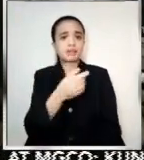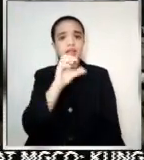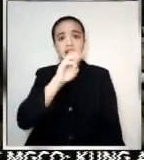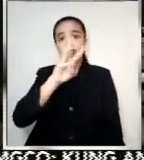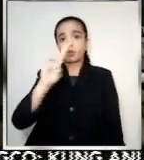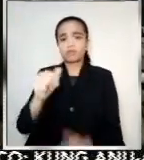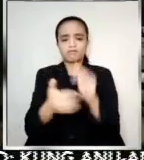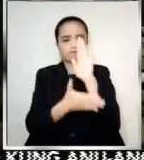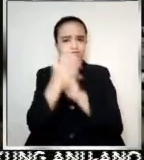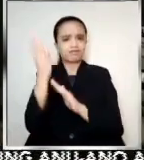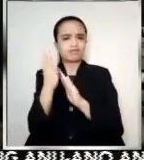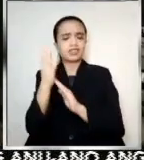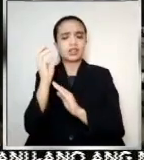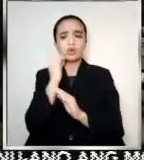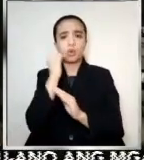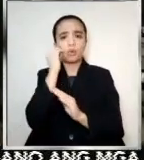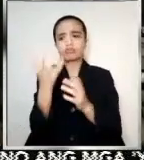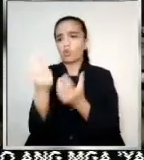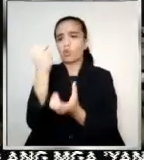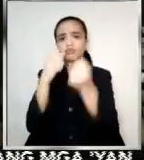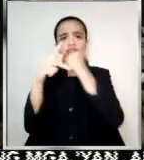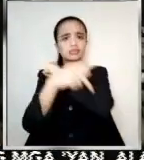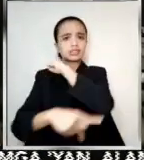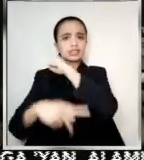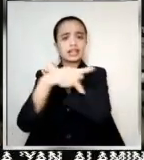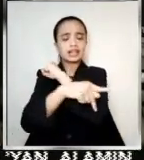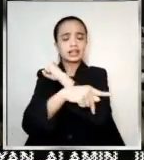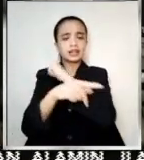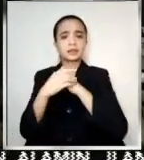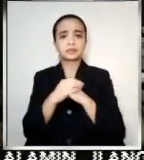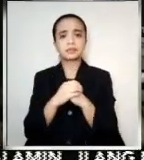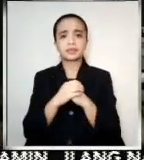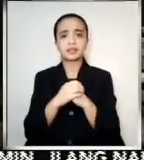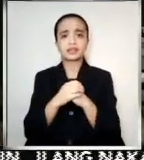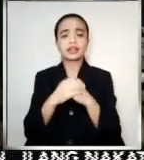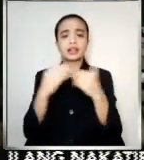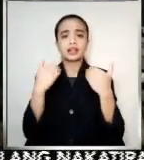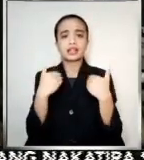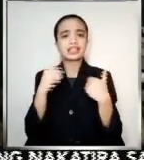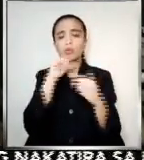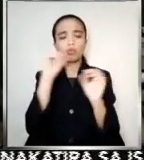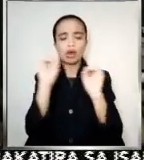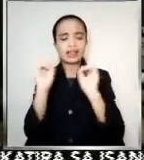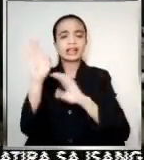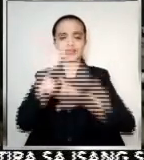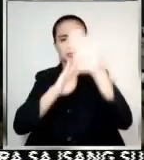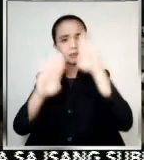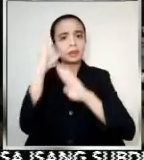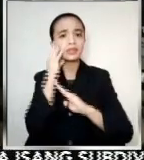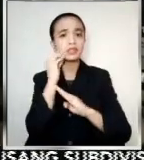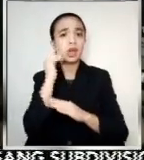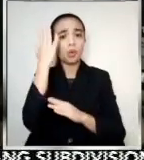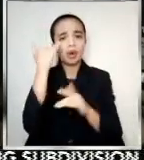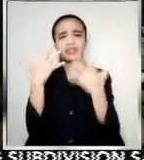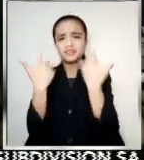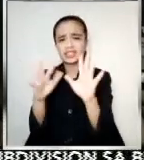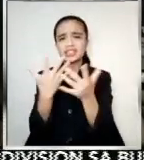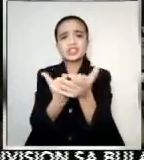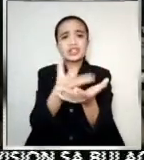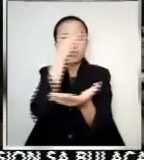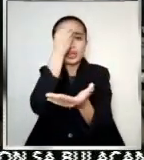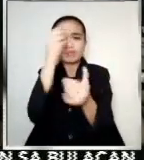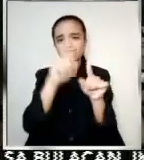mga probinsya ay hindi na magkakaroon o makakaranas ng aberya dahil nga sa mga aral na nakuha nga ng iba't ibang ahensya at